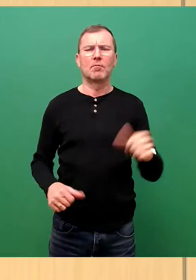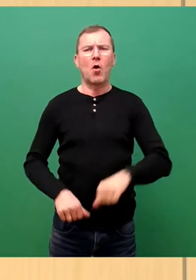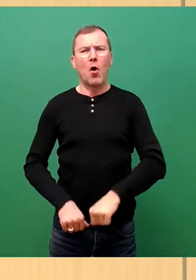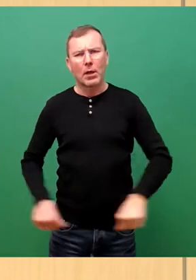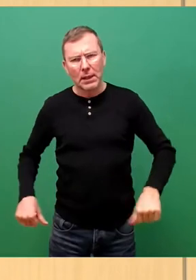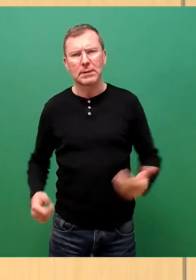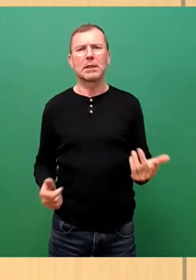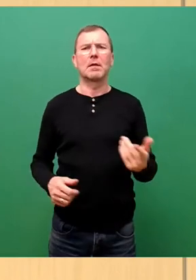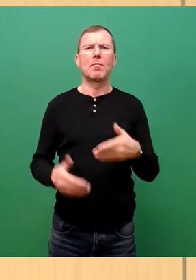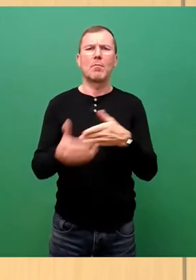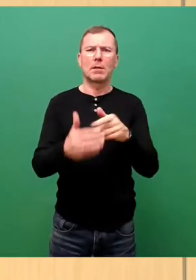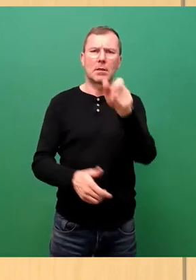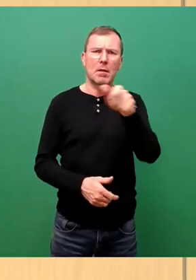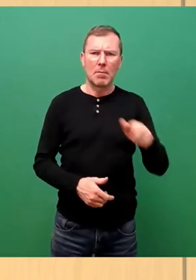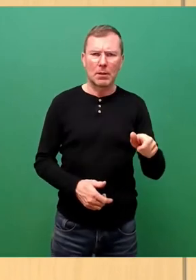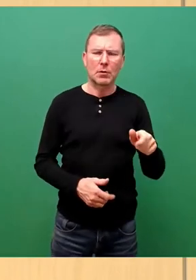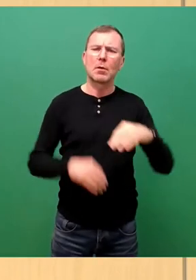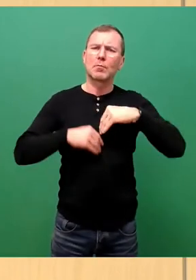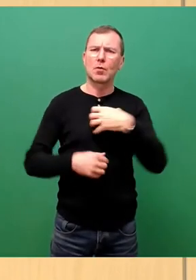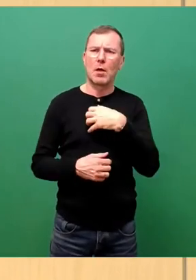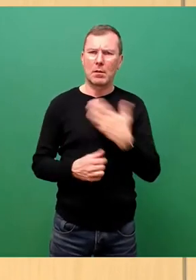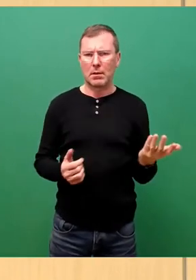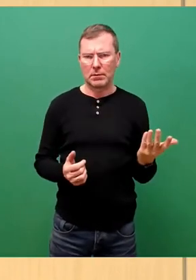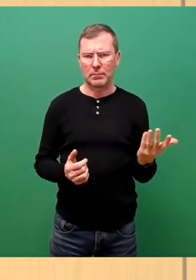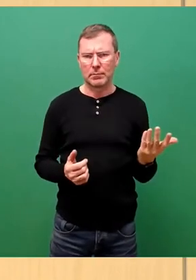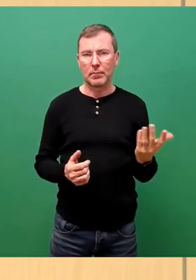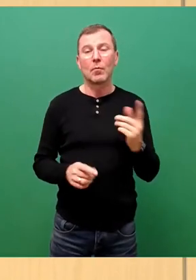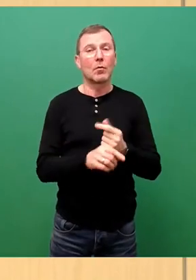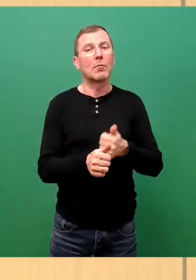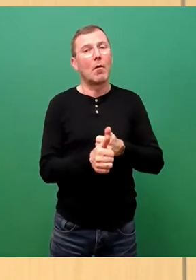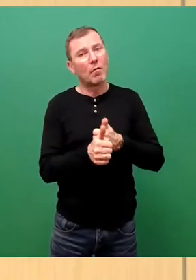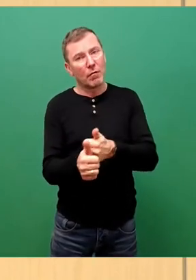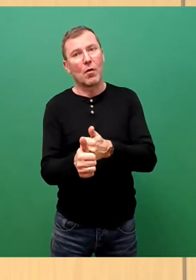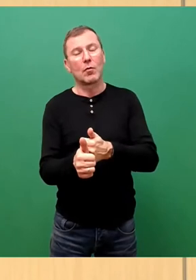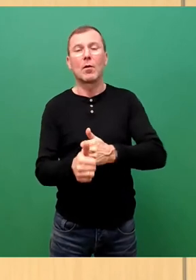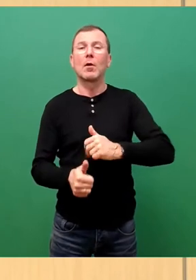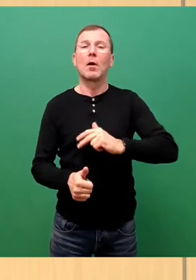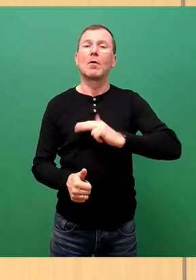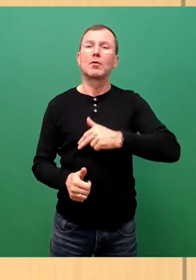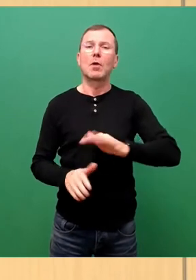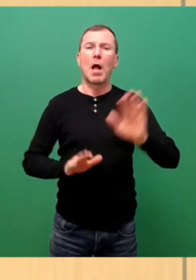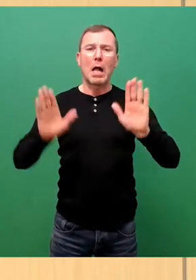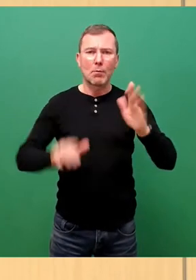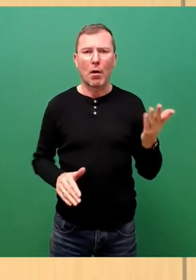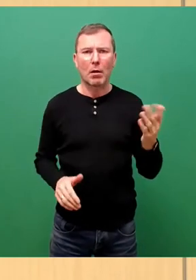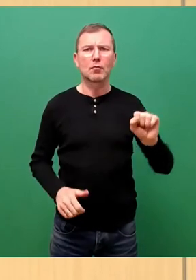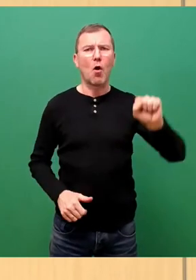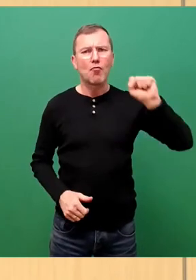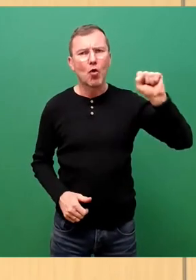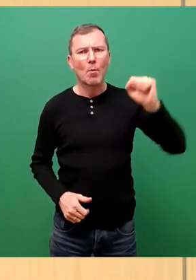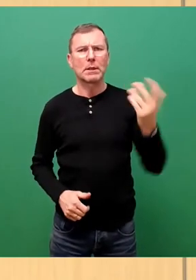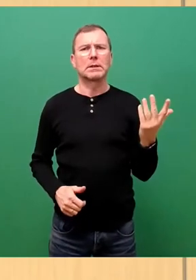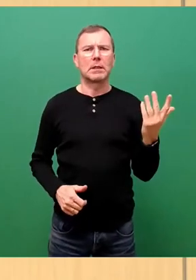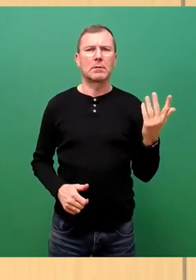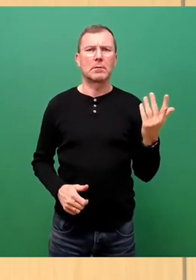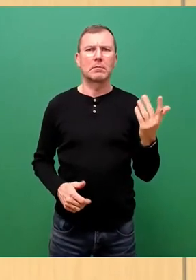behinderter Menschen und psychisch Kranker, für die Verfolgung von Sozialdemokratinnen, Kommunisten, bekennenden